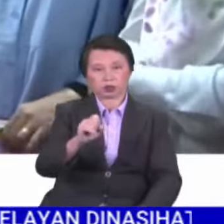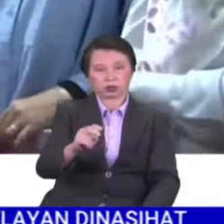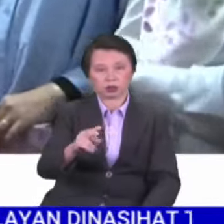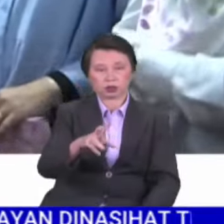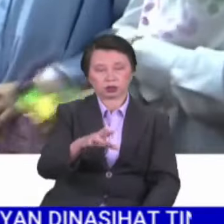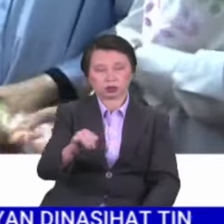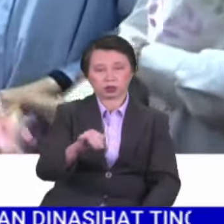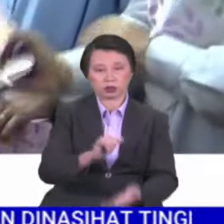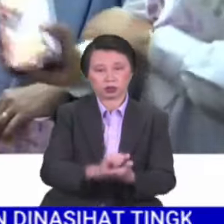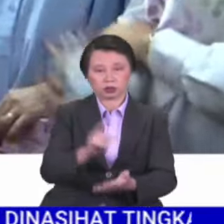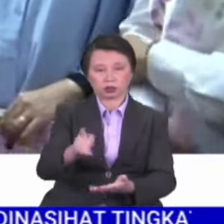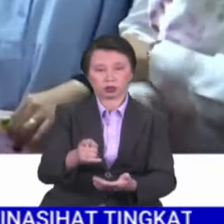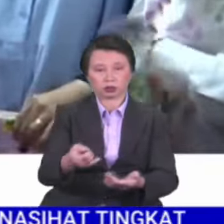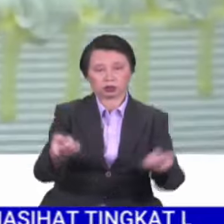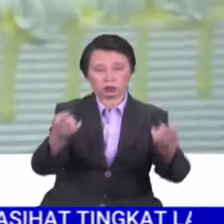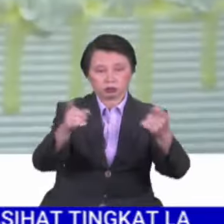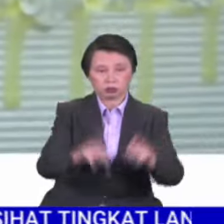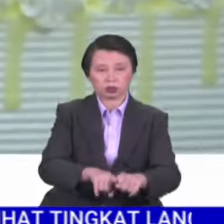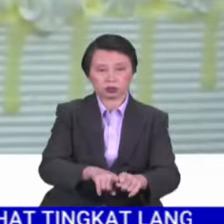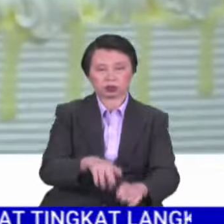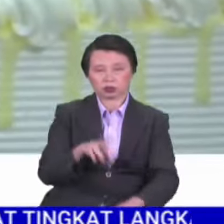itu yang ditimpa musibah.